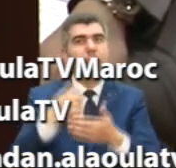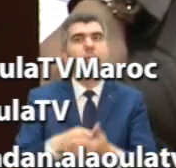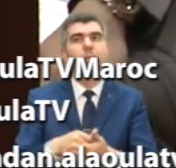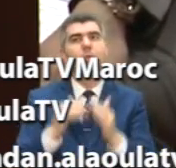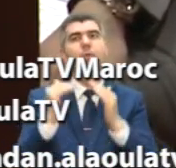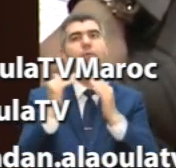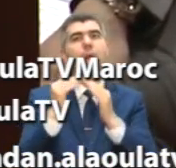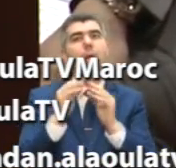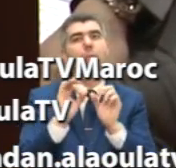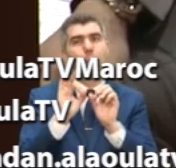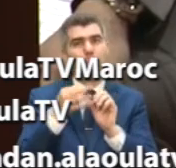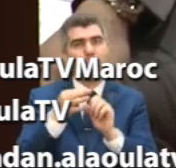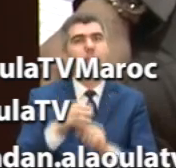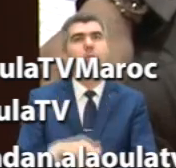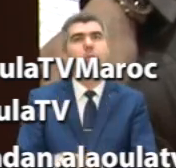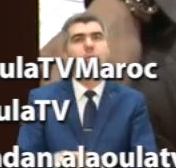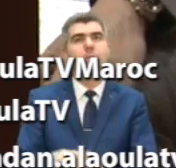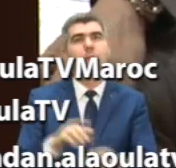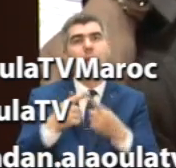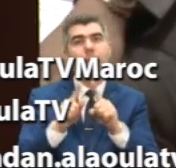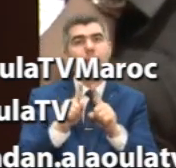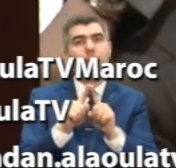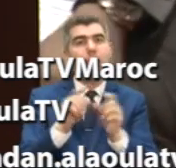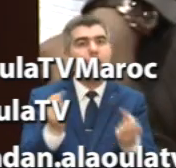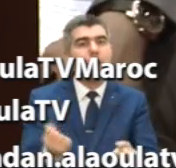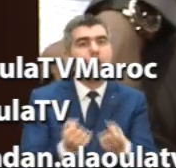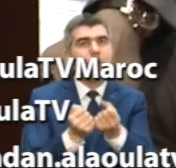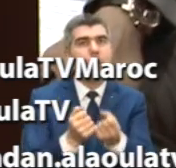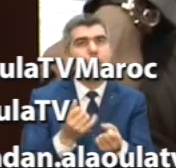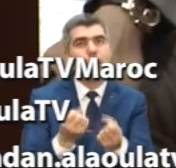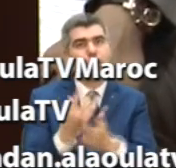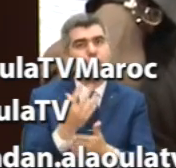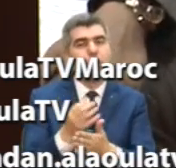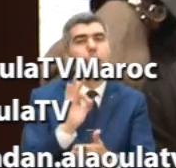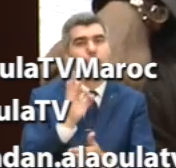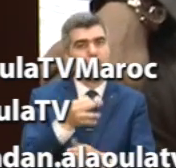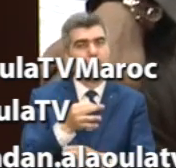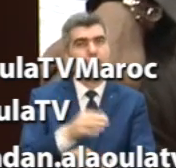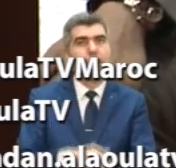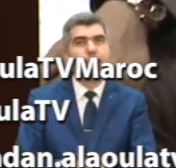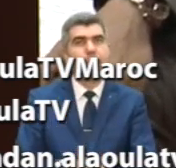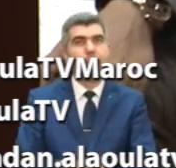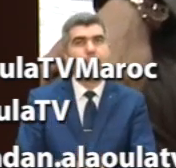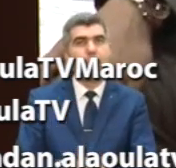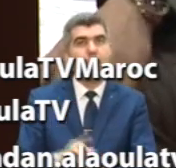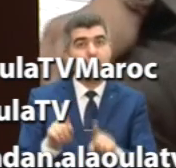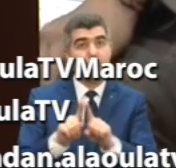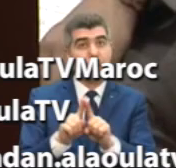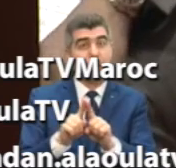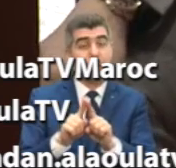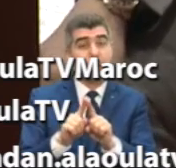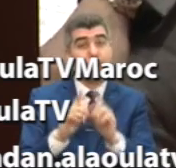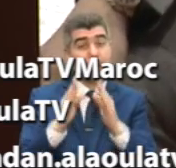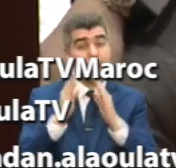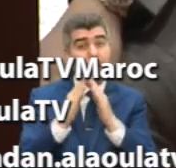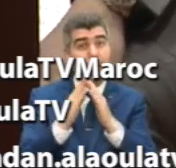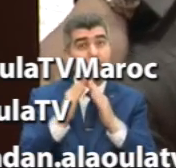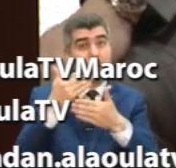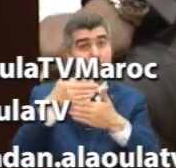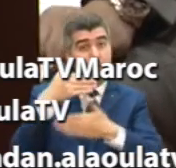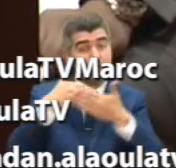هناك ضروره لنهوض وانطلاقه جديده، لان القطاع عنده